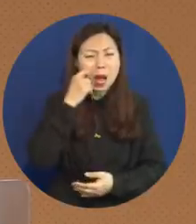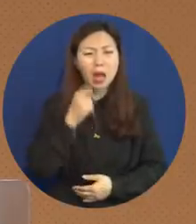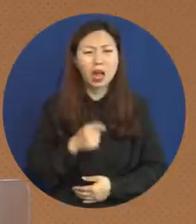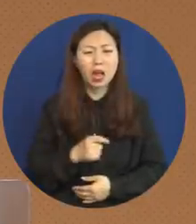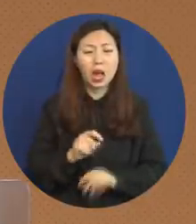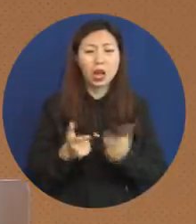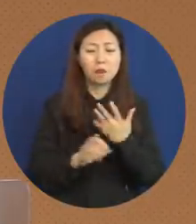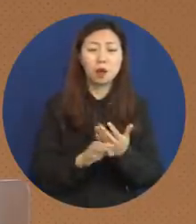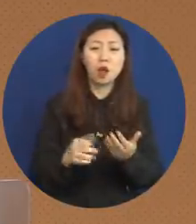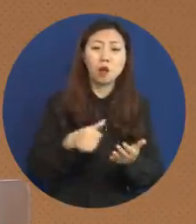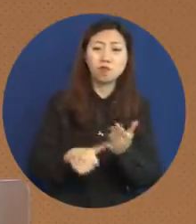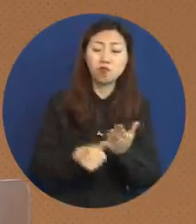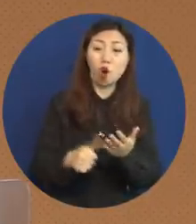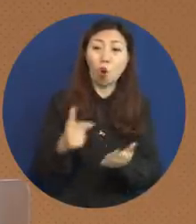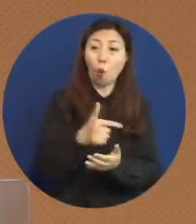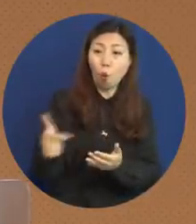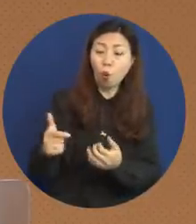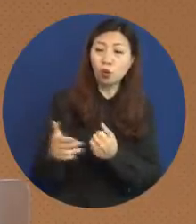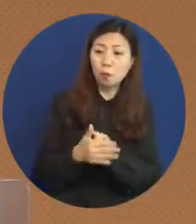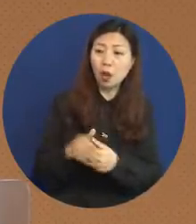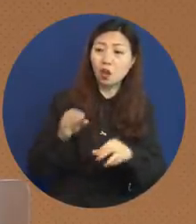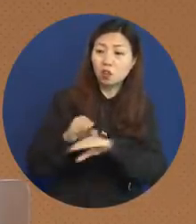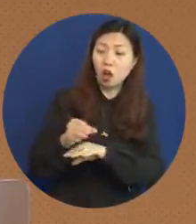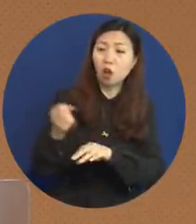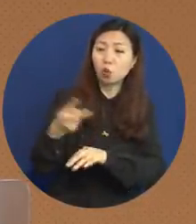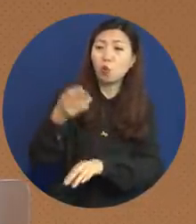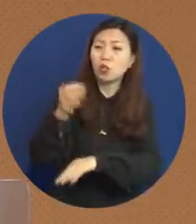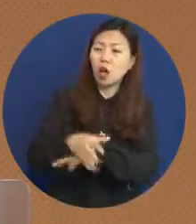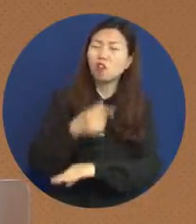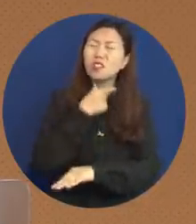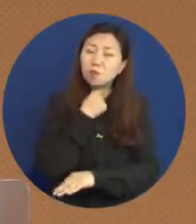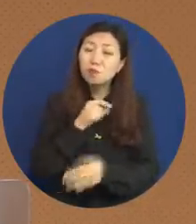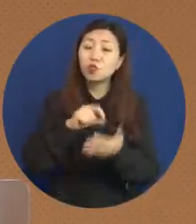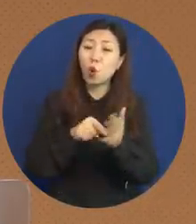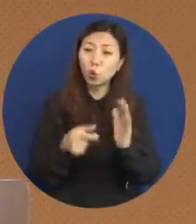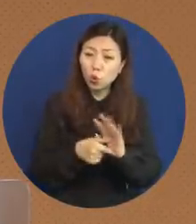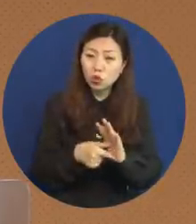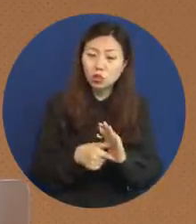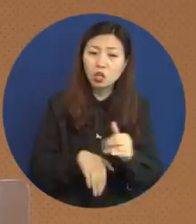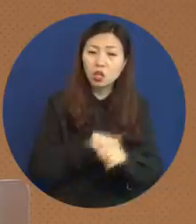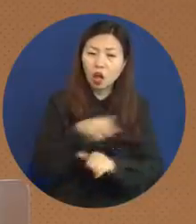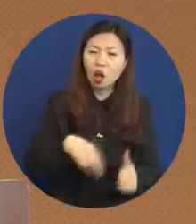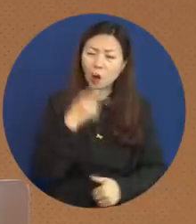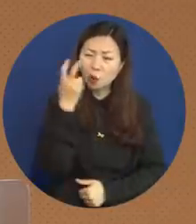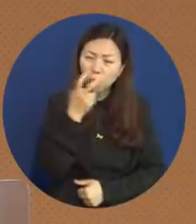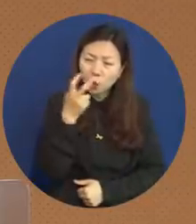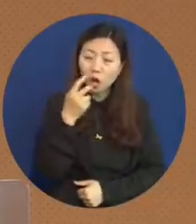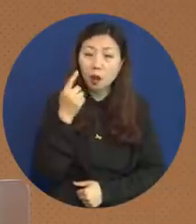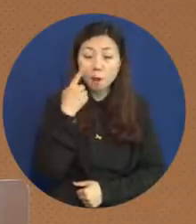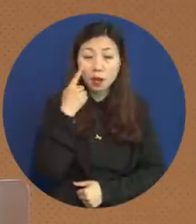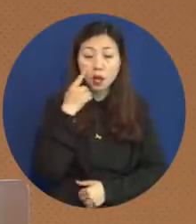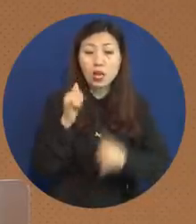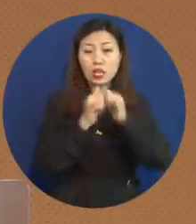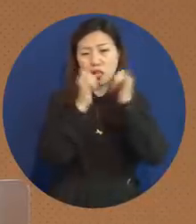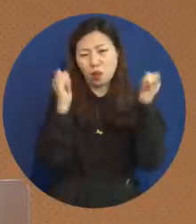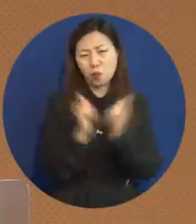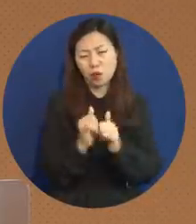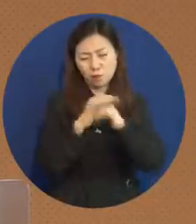너무 많아가지고 차를 한 대 더 샀으면 좋겠다 이런 수준인지. 근데 전체 사회적으로